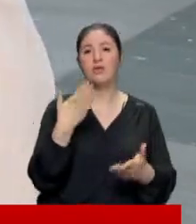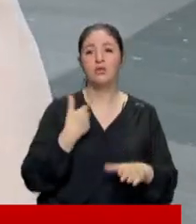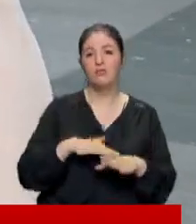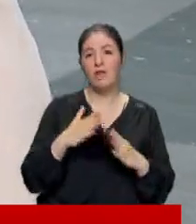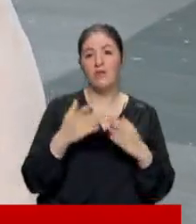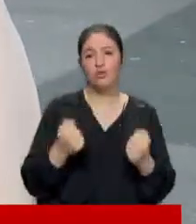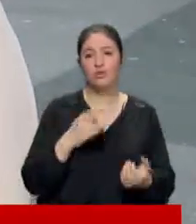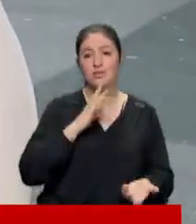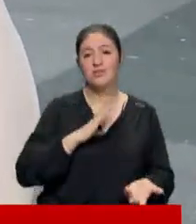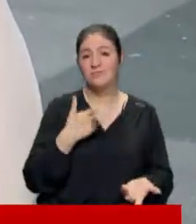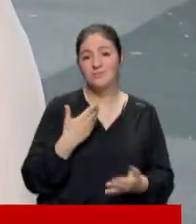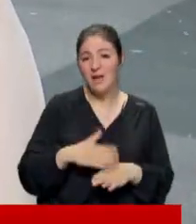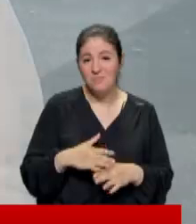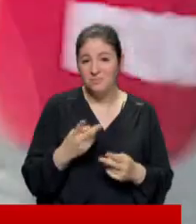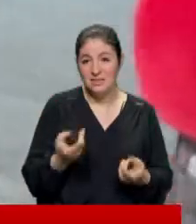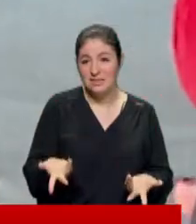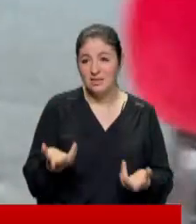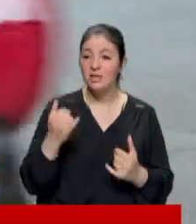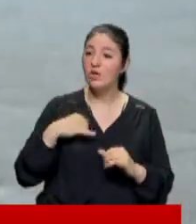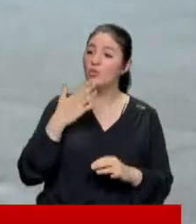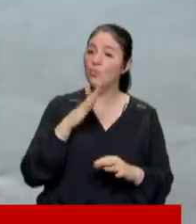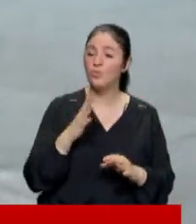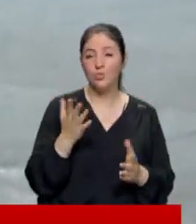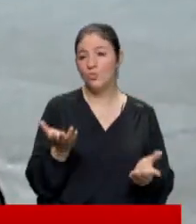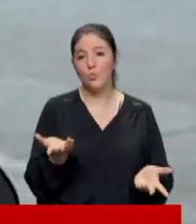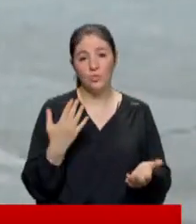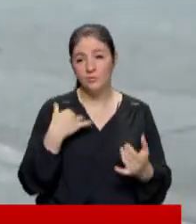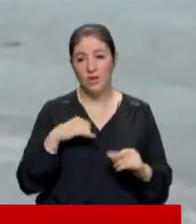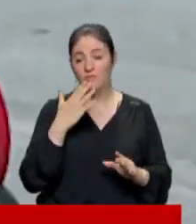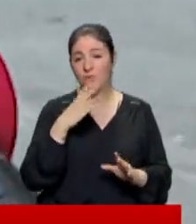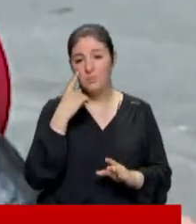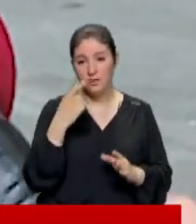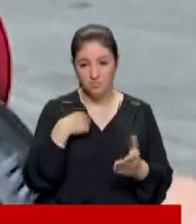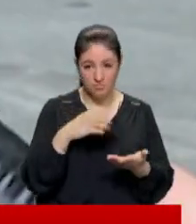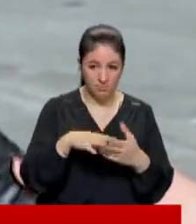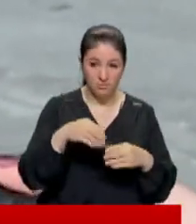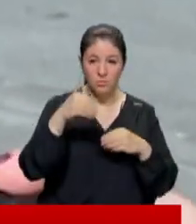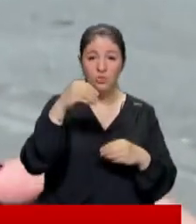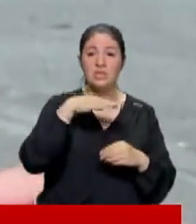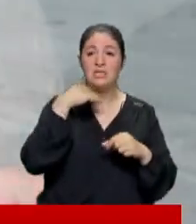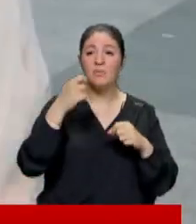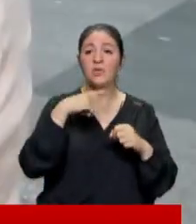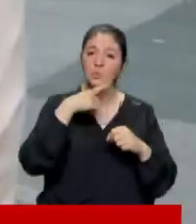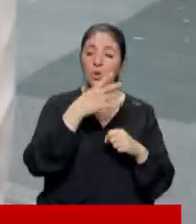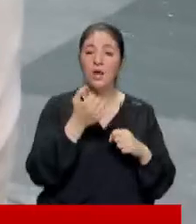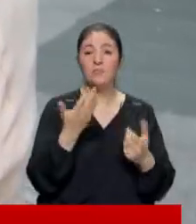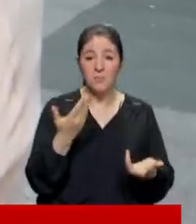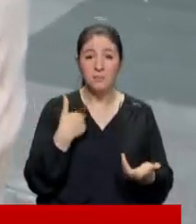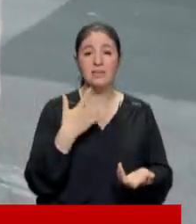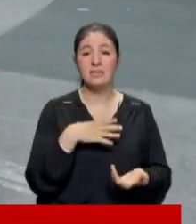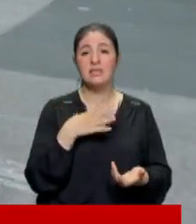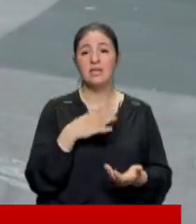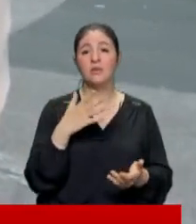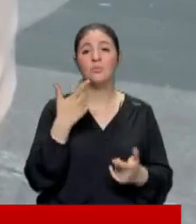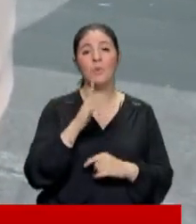Evde oturacağız kızım. Ne yapabiliriz ki? Ne? Tatil yok mu? Yok, tatil yok. Bak kıymayı da zor bela aldım zaten. Tabii ki